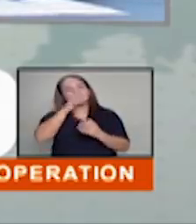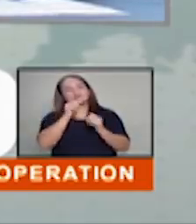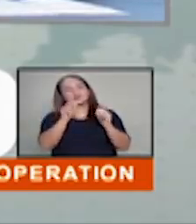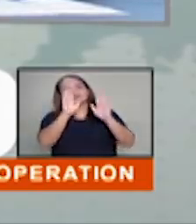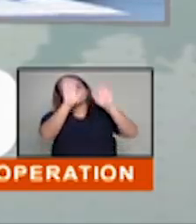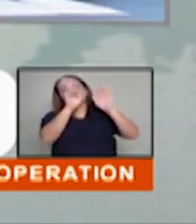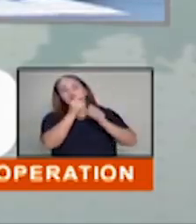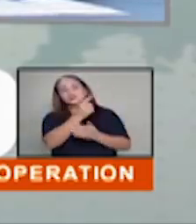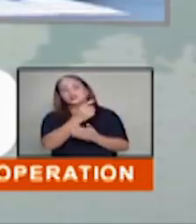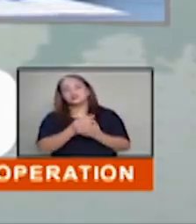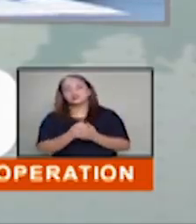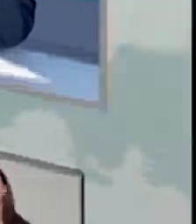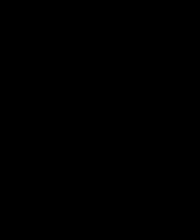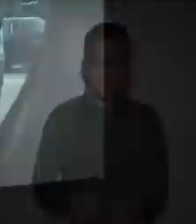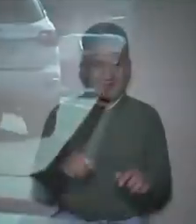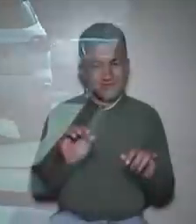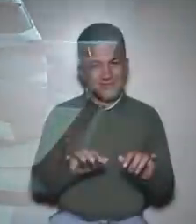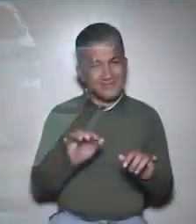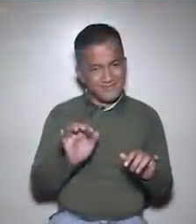ka. Ma'am Marisa Cruz. Thank you, Sir Raffy.